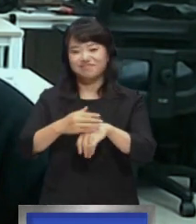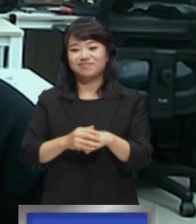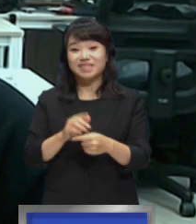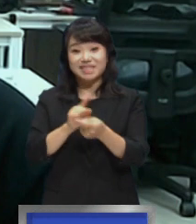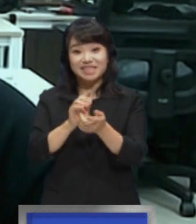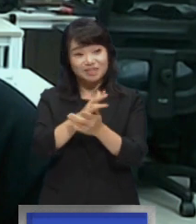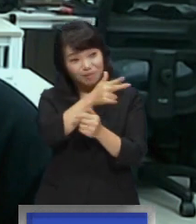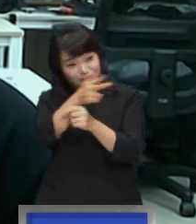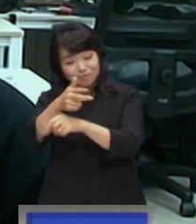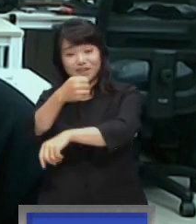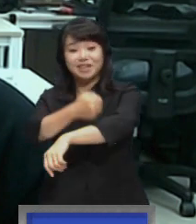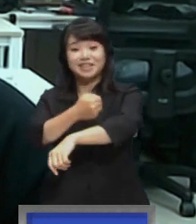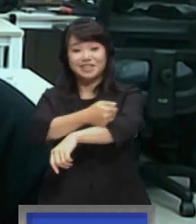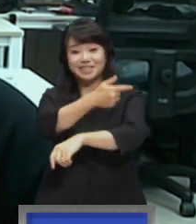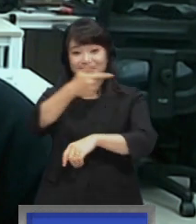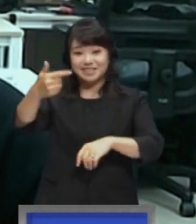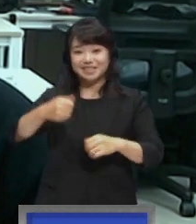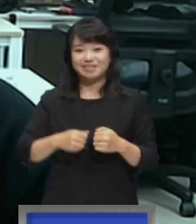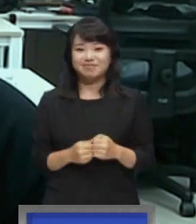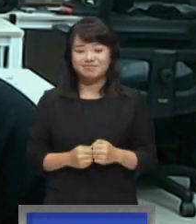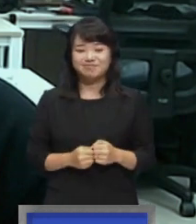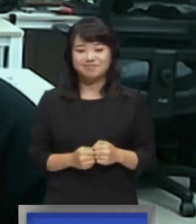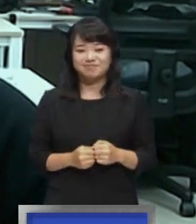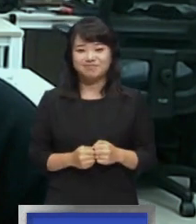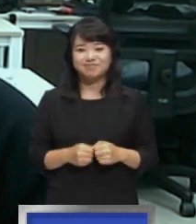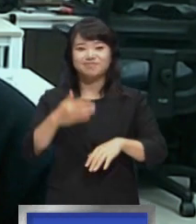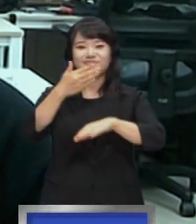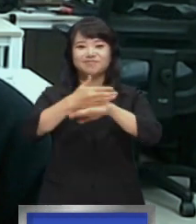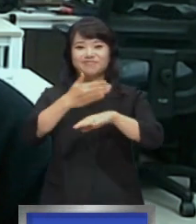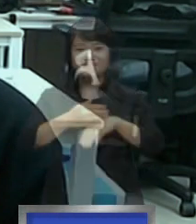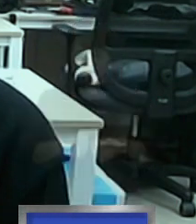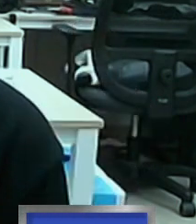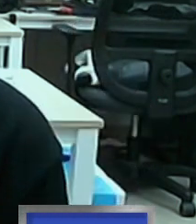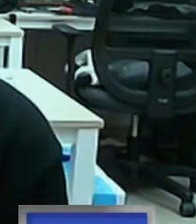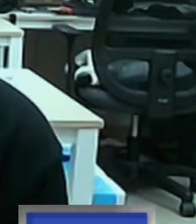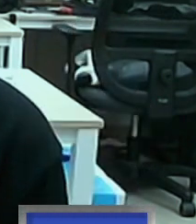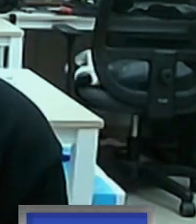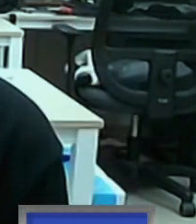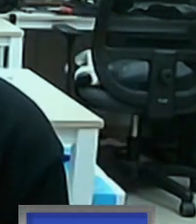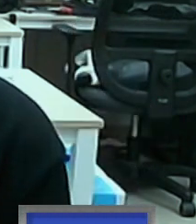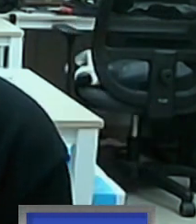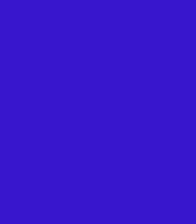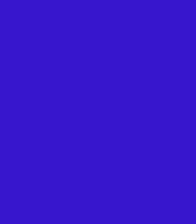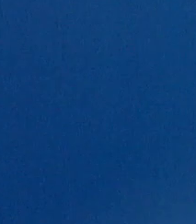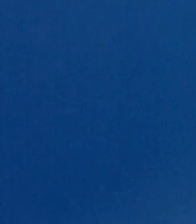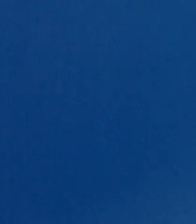직접 취재하느라 고생 많으셨습니다. 감사합니다.